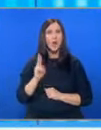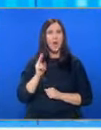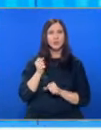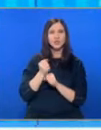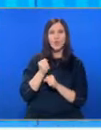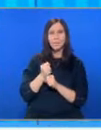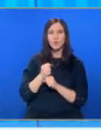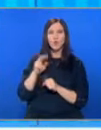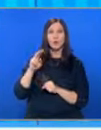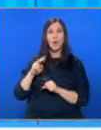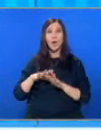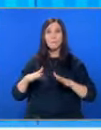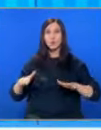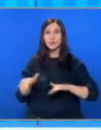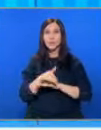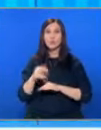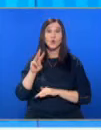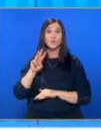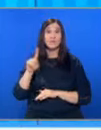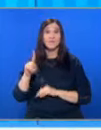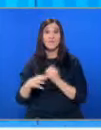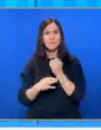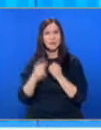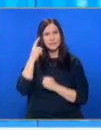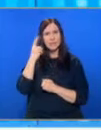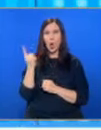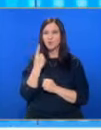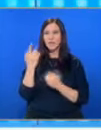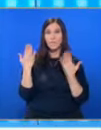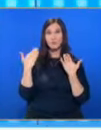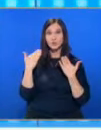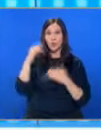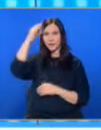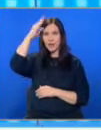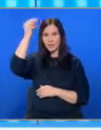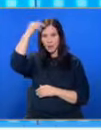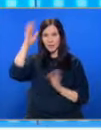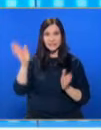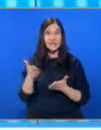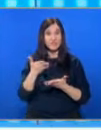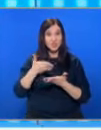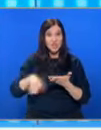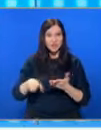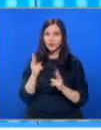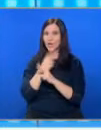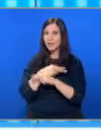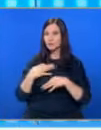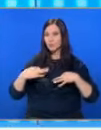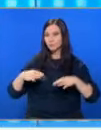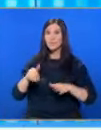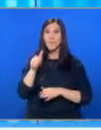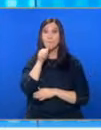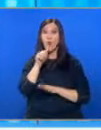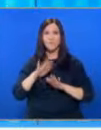Как ще работят морските ни граници от 31 март, знаете, освен по въздух от неделя, България става част от Шенгенското пространство и по вода.